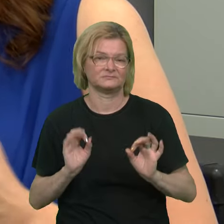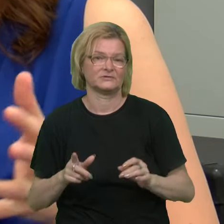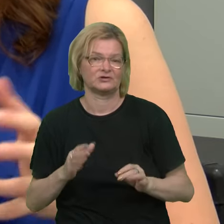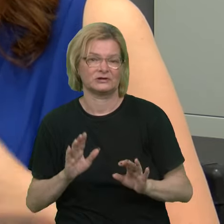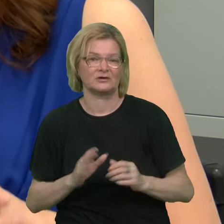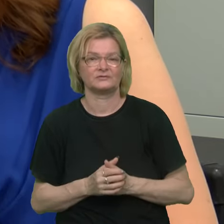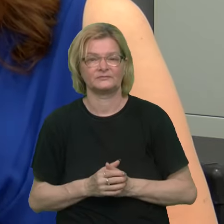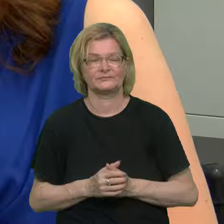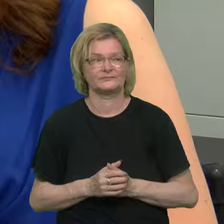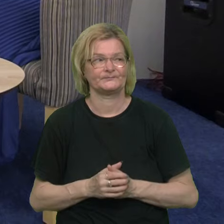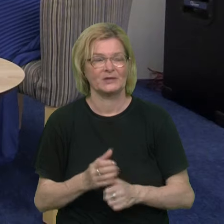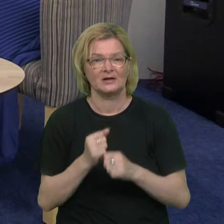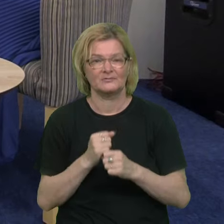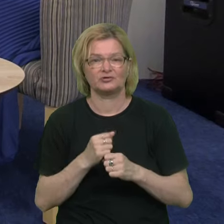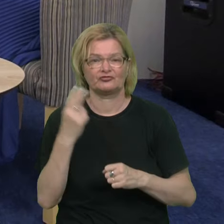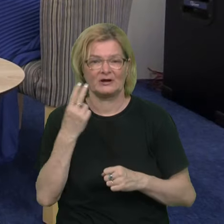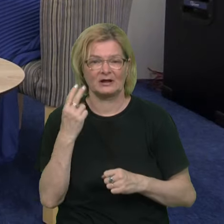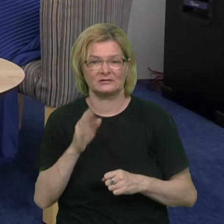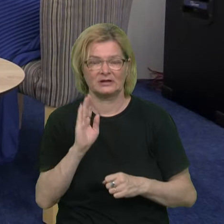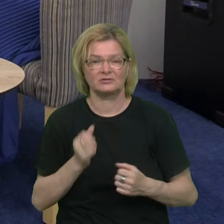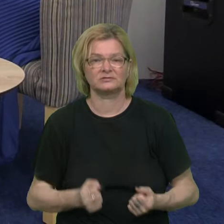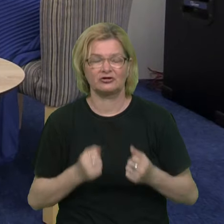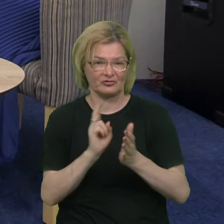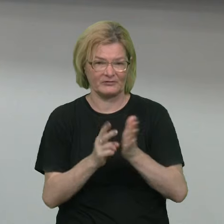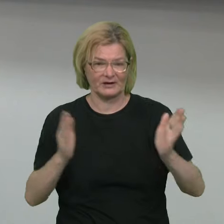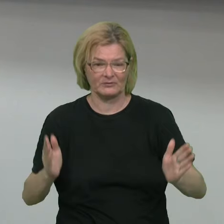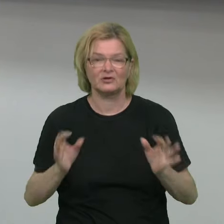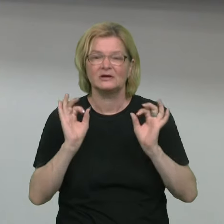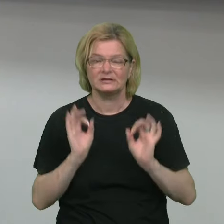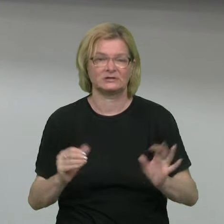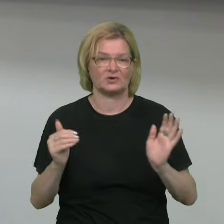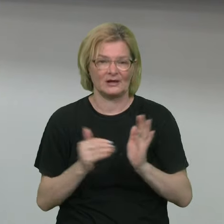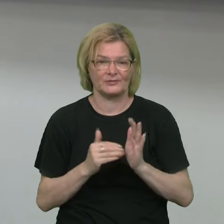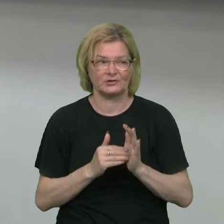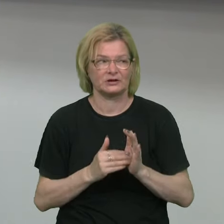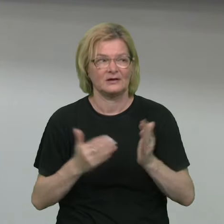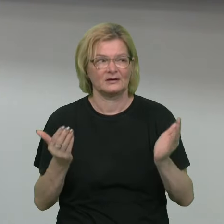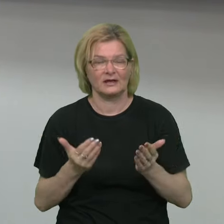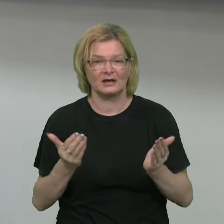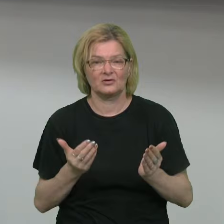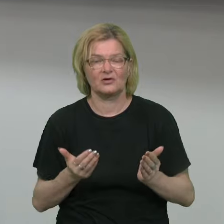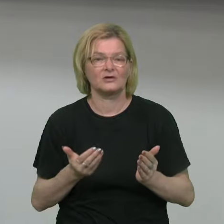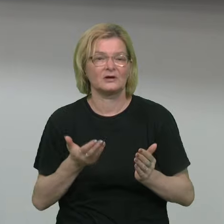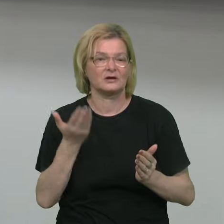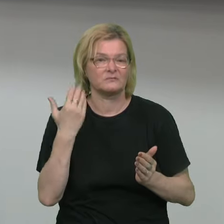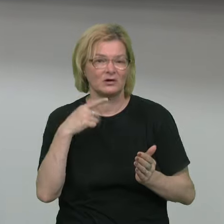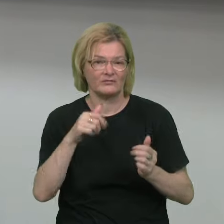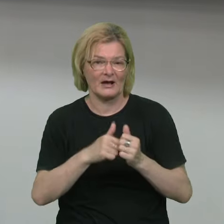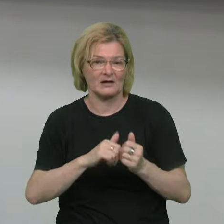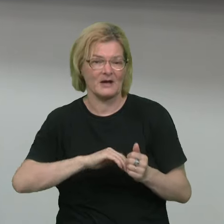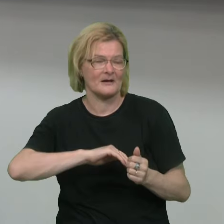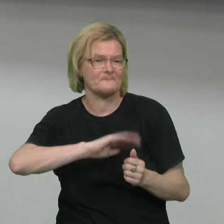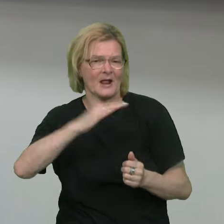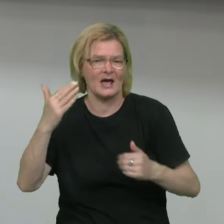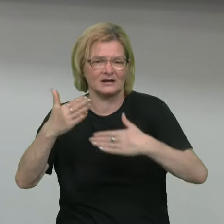stvarno, evo zahvala sam što je to tako. Podrška naravno u takvom teškom razdoblju zasigurno je potrebna, nekako netko ko